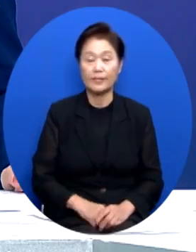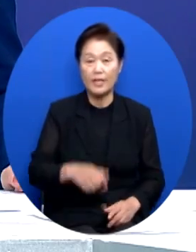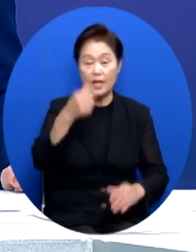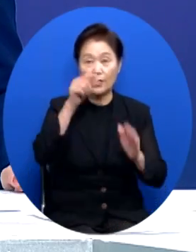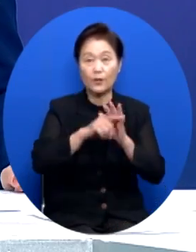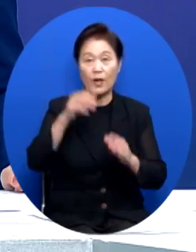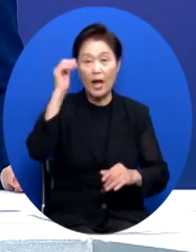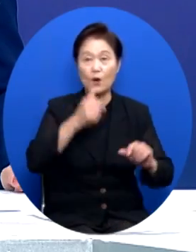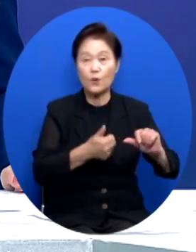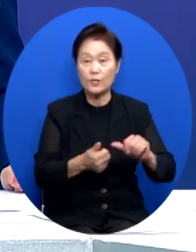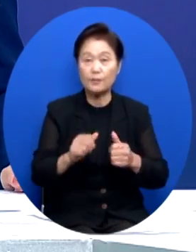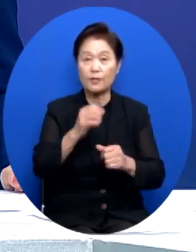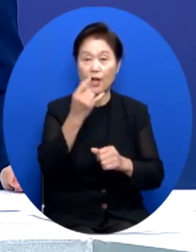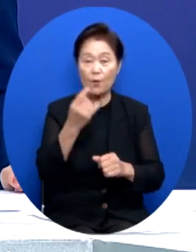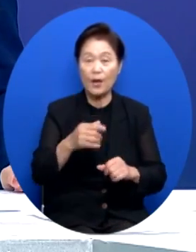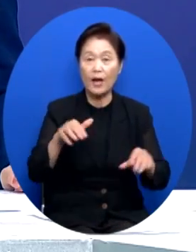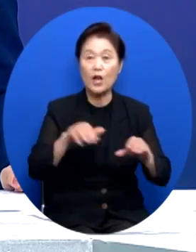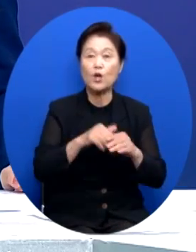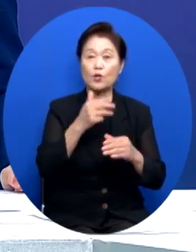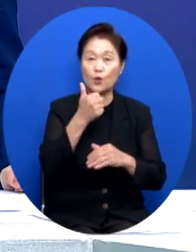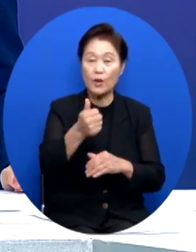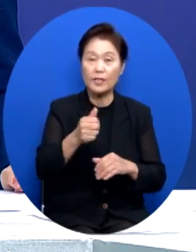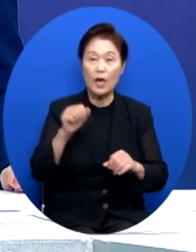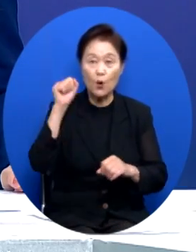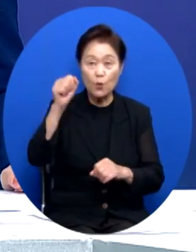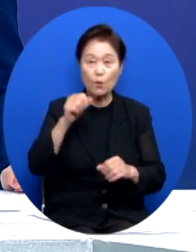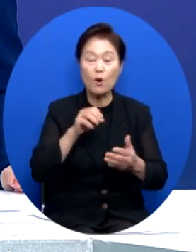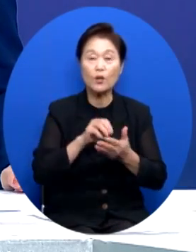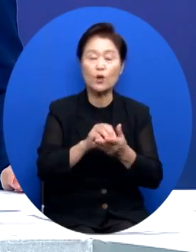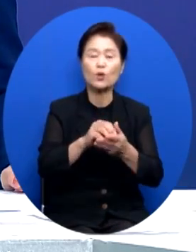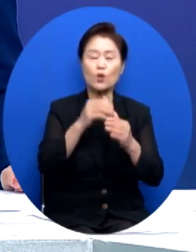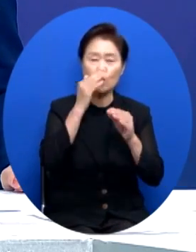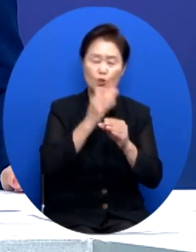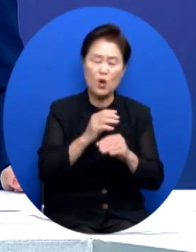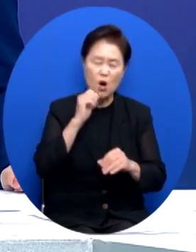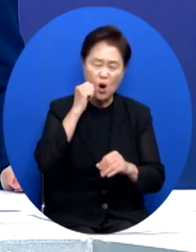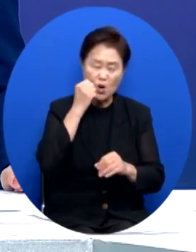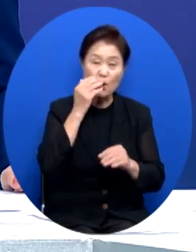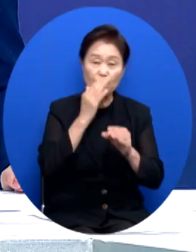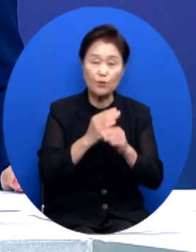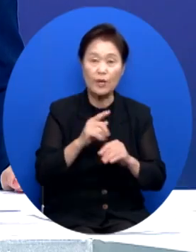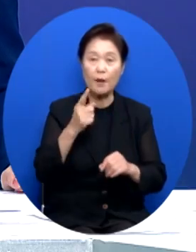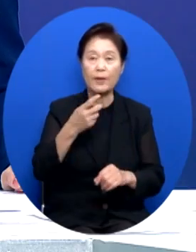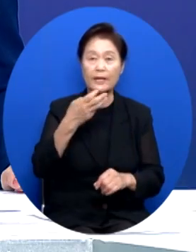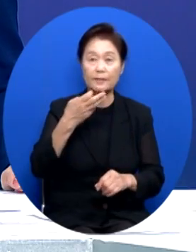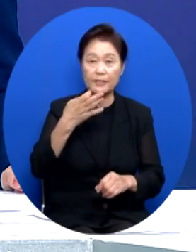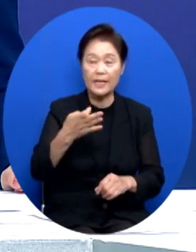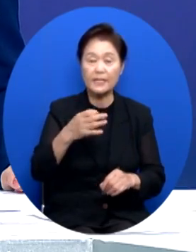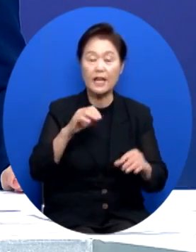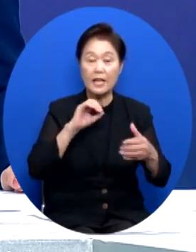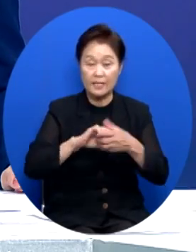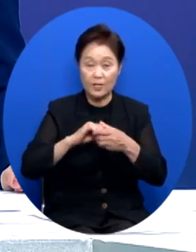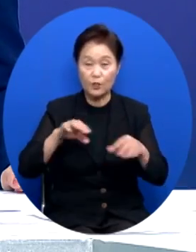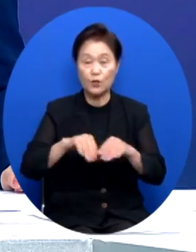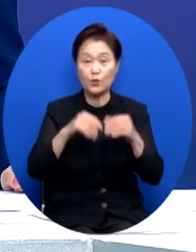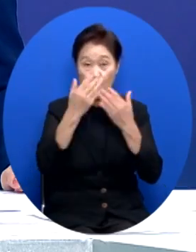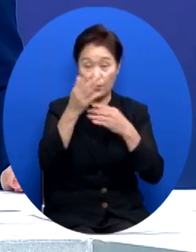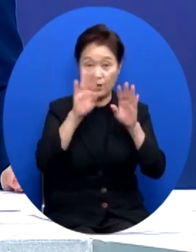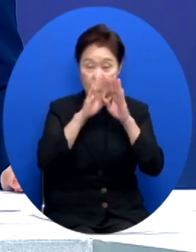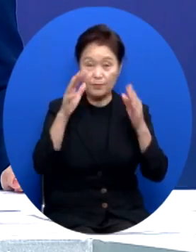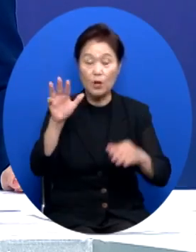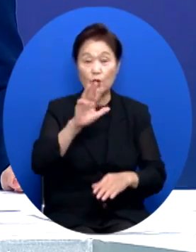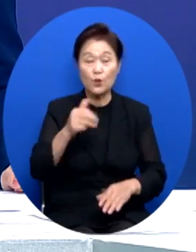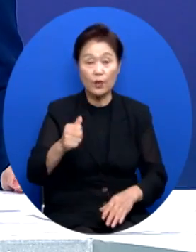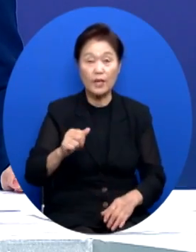기독교 한국침례회가 총회장 후보자 등록 과정 중 어려움을 겪은 가운데 114차 정기총회가 열렸습니다. 총회장